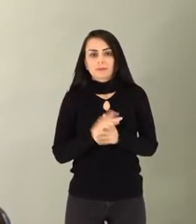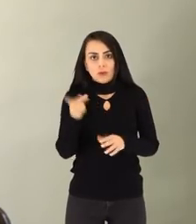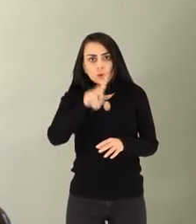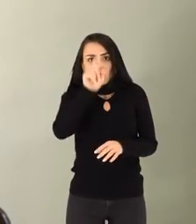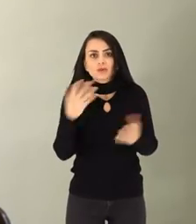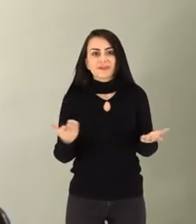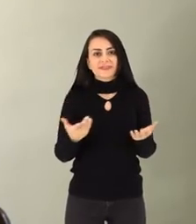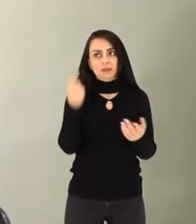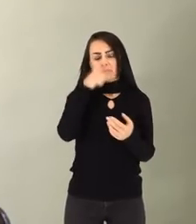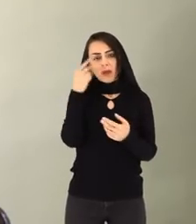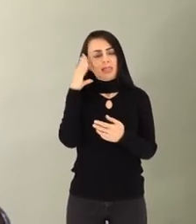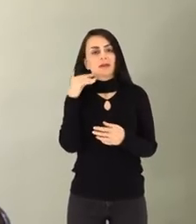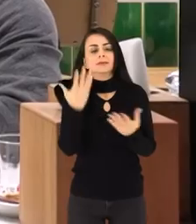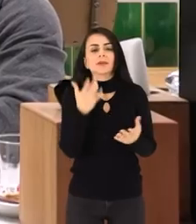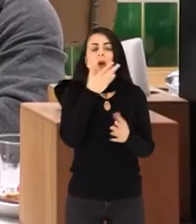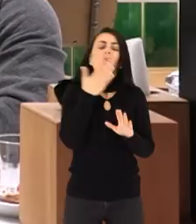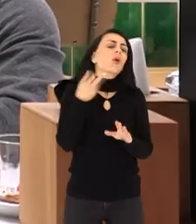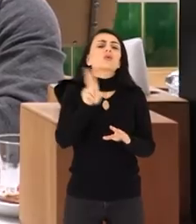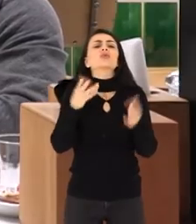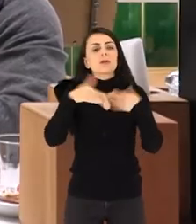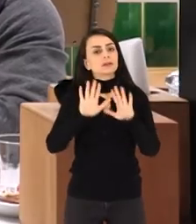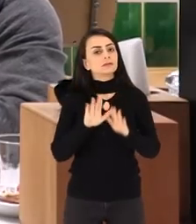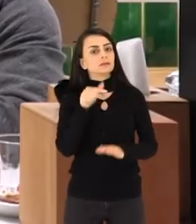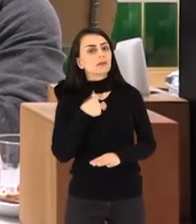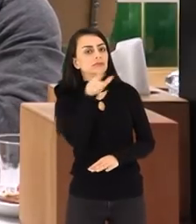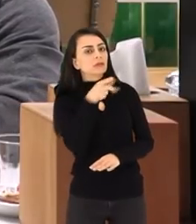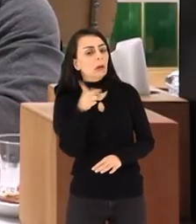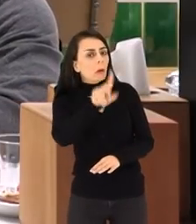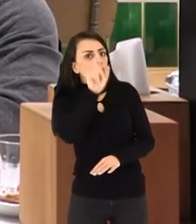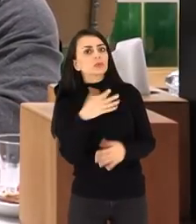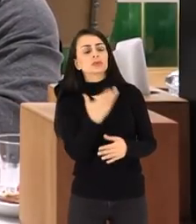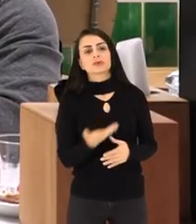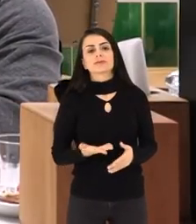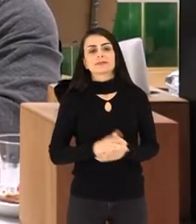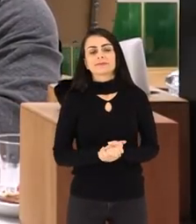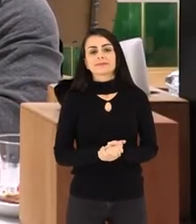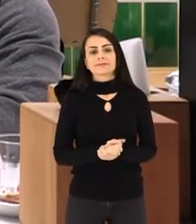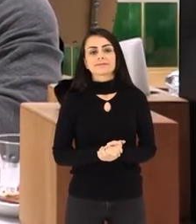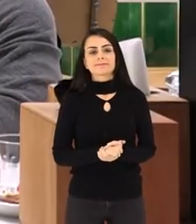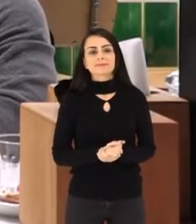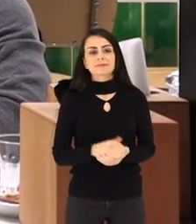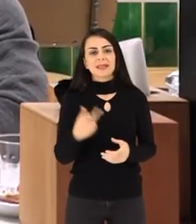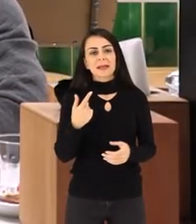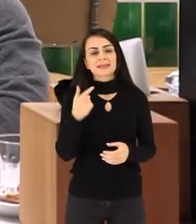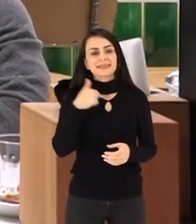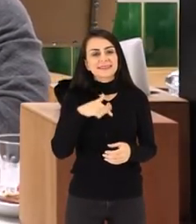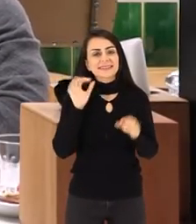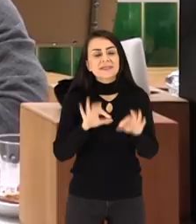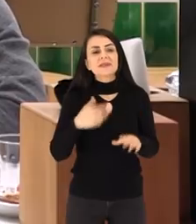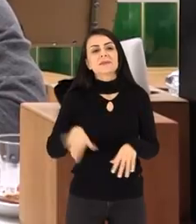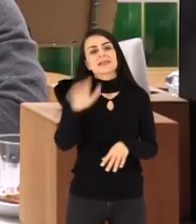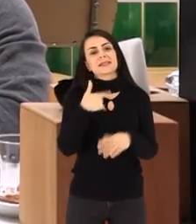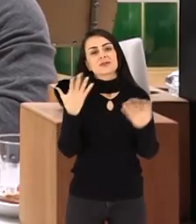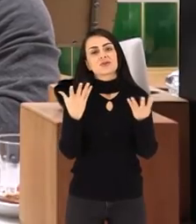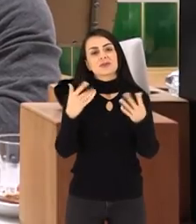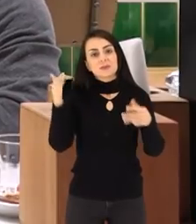Öldürürdün bak tabii bu şey yapın. Yok öldürme. Öldürürdün. Şimdi biz bizi onurlandırdığın için zaten çok